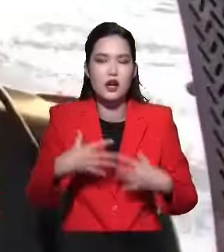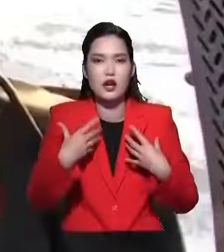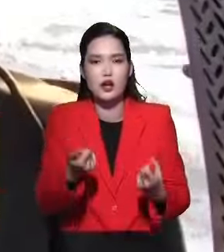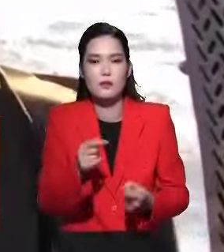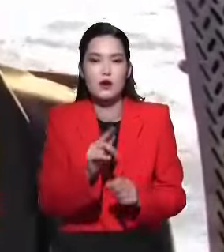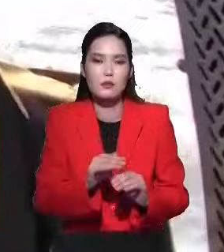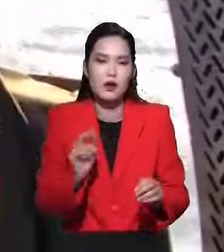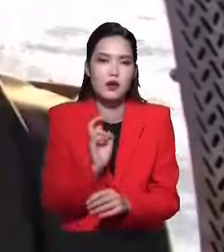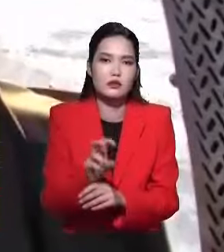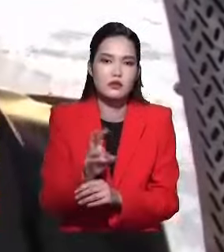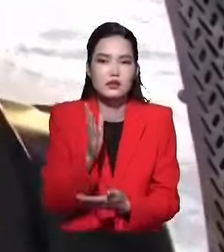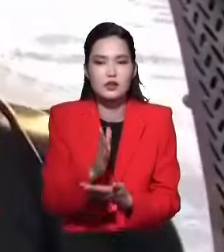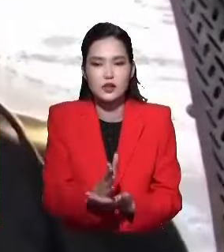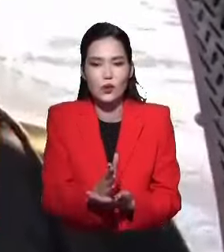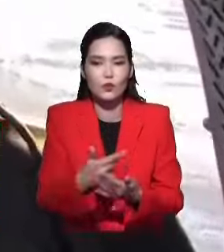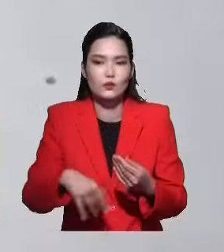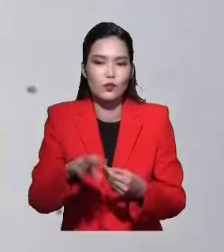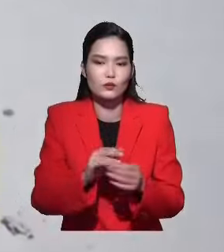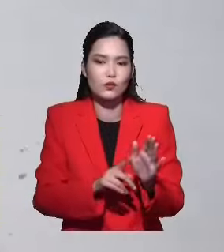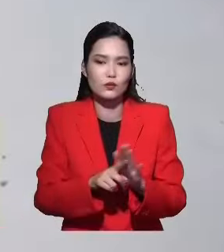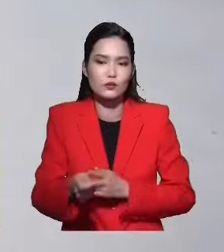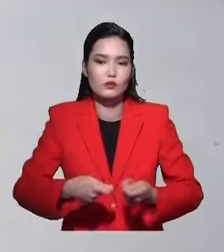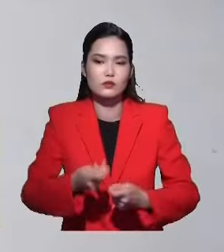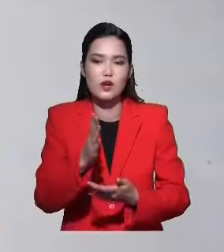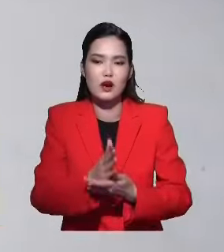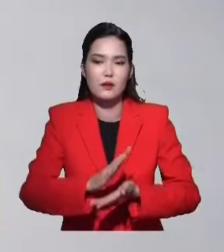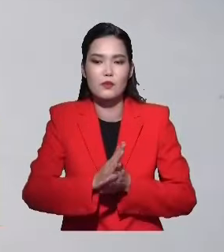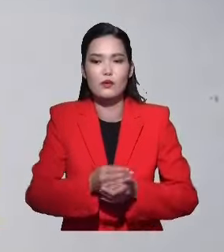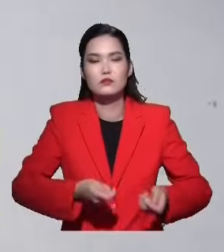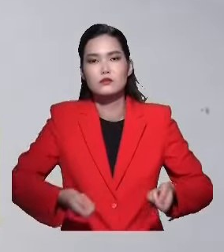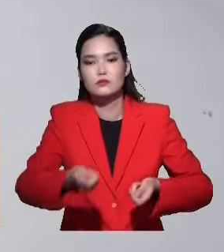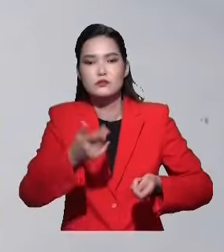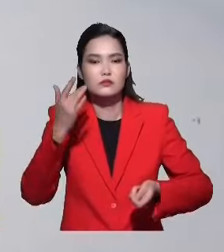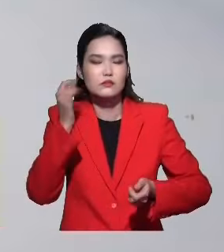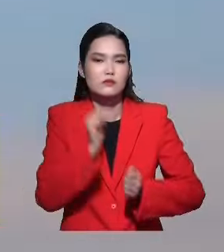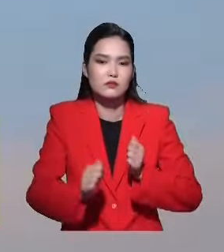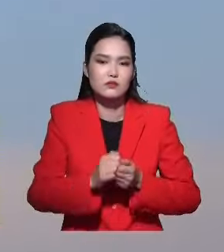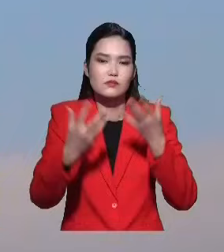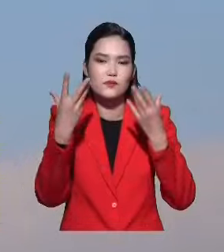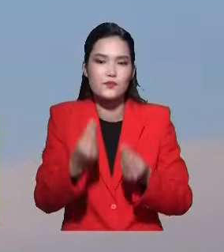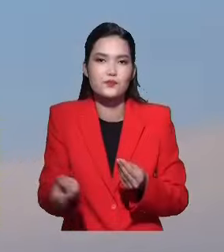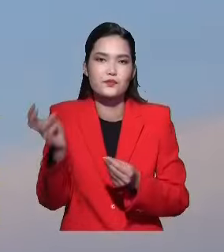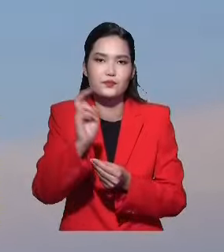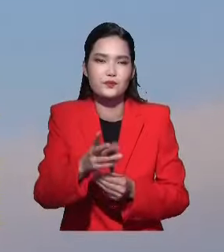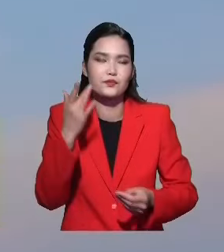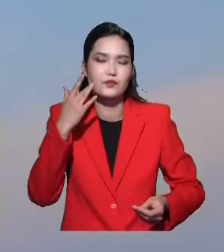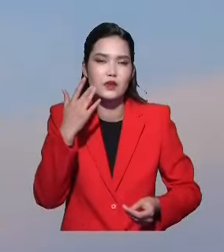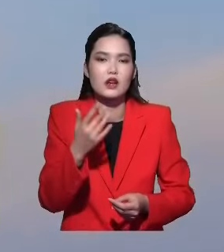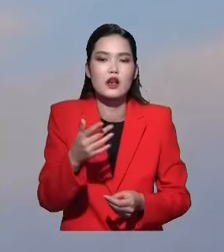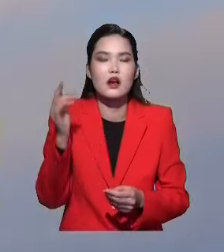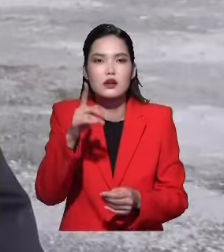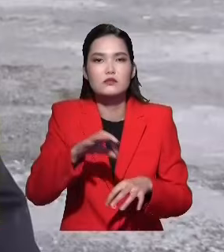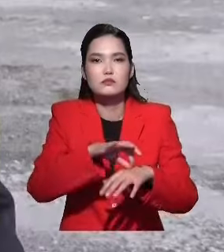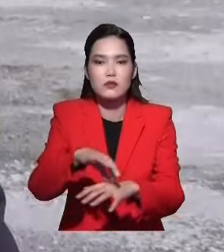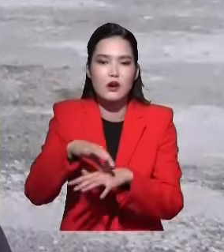жүр. Сол сәтте тікұшақты Алексей Илин басқарды. Мұндай жағдайға жиі кездесетінін айтады. Тауда адасқан альпинистерді құтқарып, жүкті әйелдерді